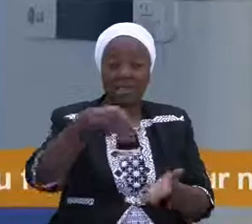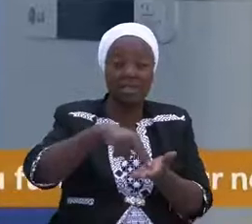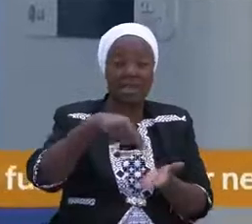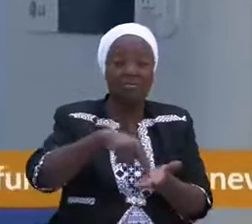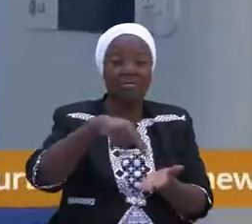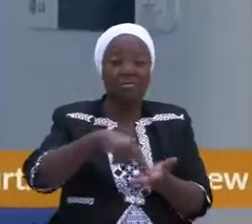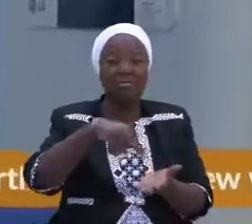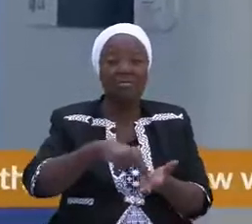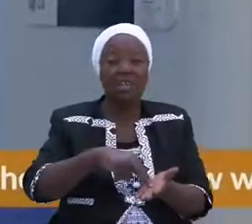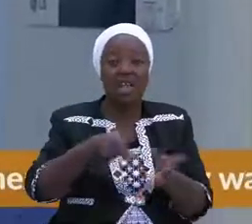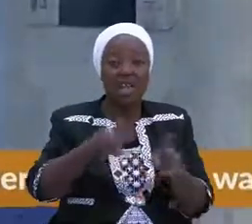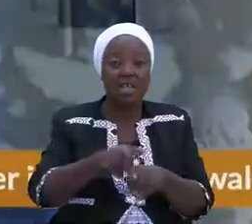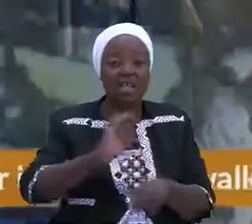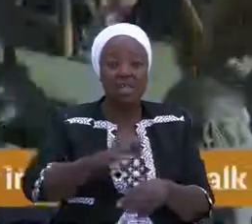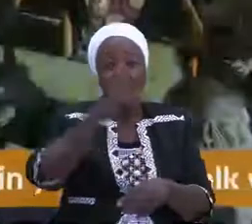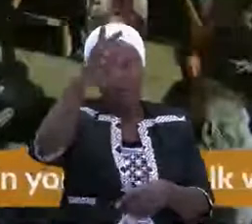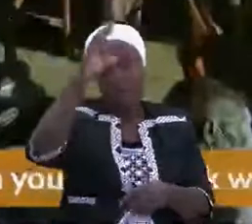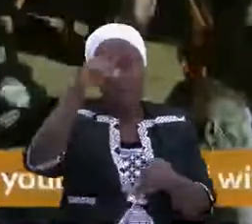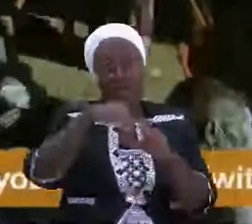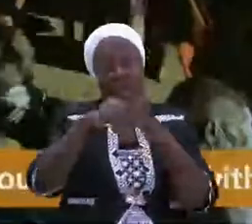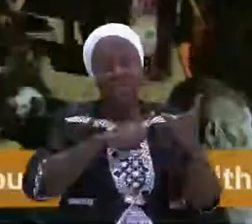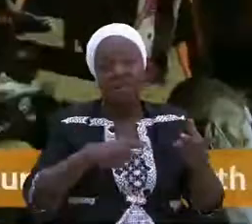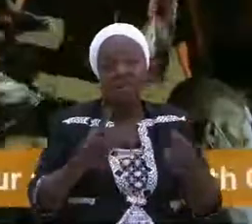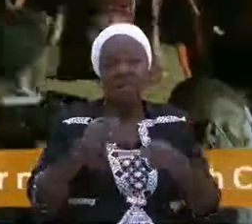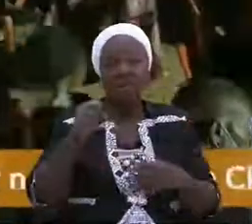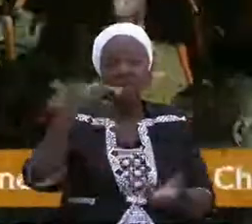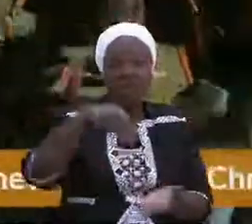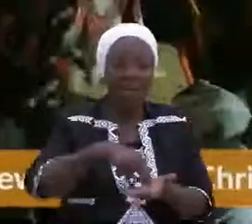Levez-vous maintenant sur vos pieds, comme notre Père dans le Seigneur revient